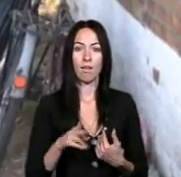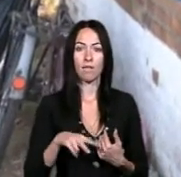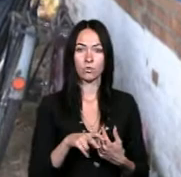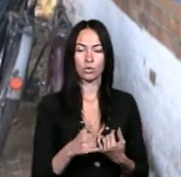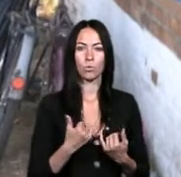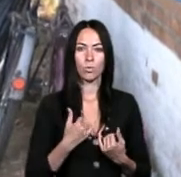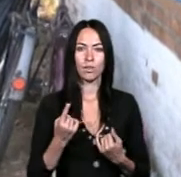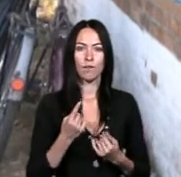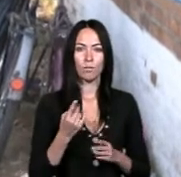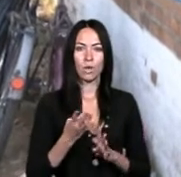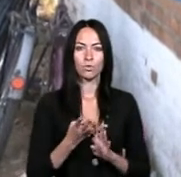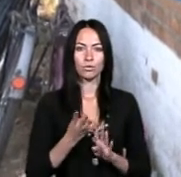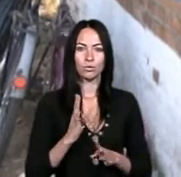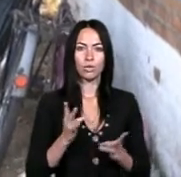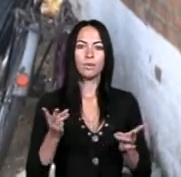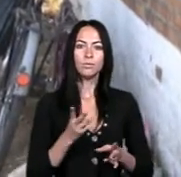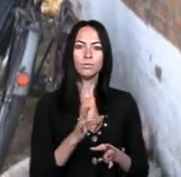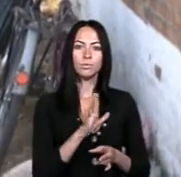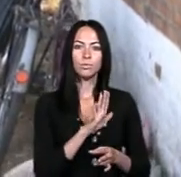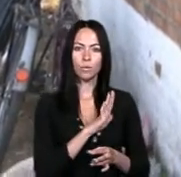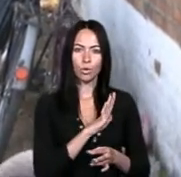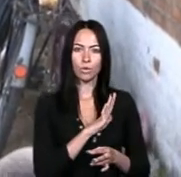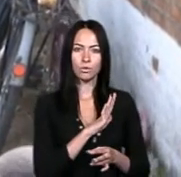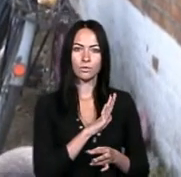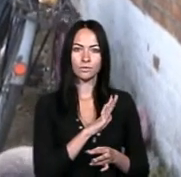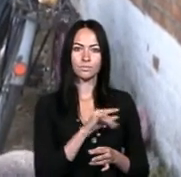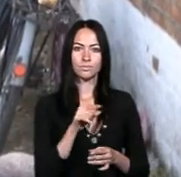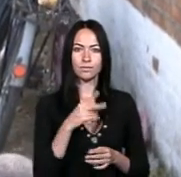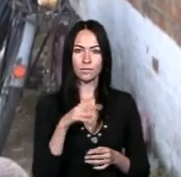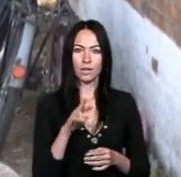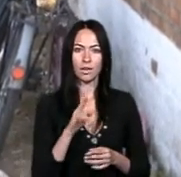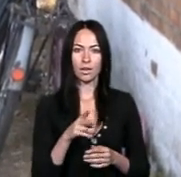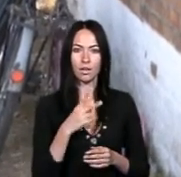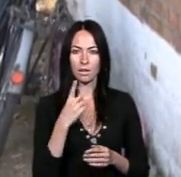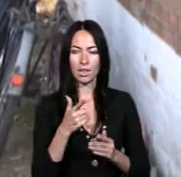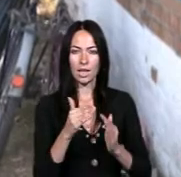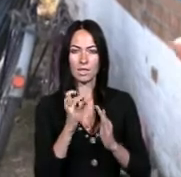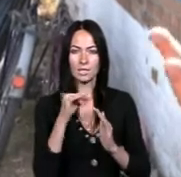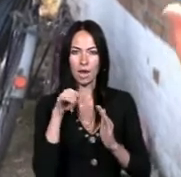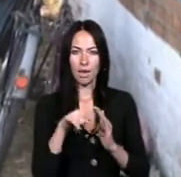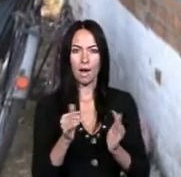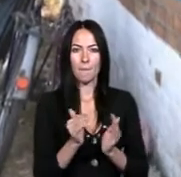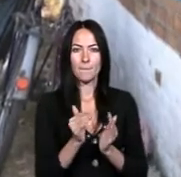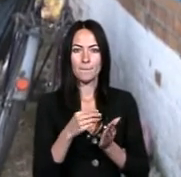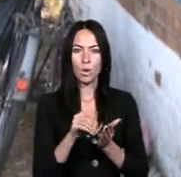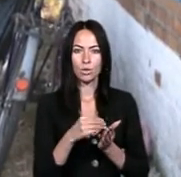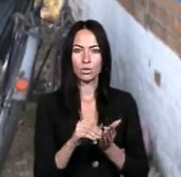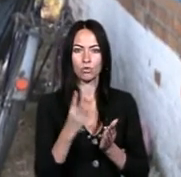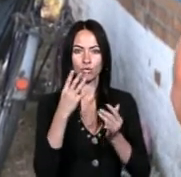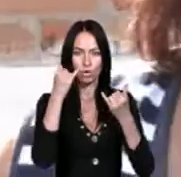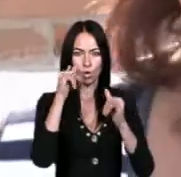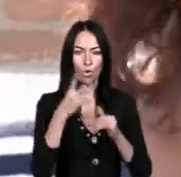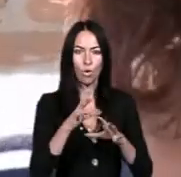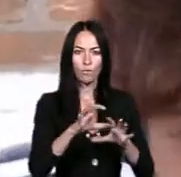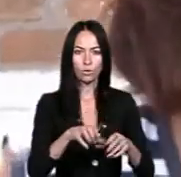в першу чергу треба було спасти 13 маленьких поросят, де горить уже сарай. Чотири корови треба